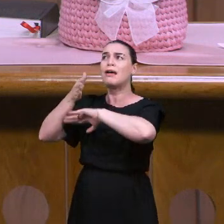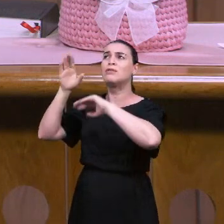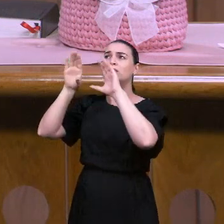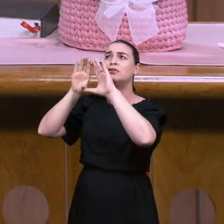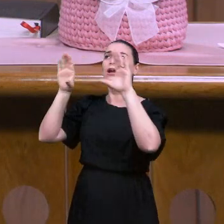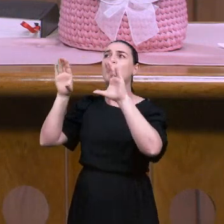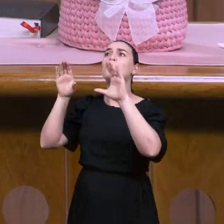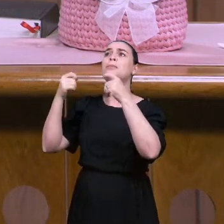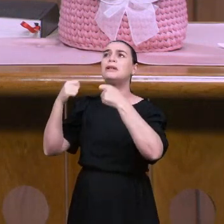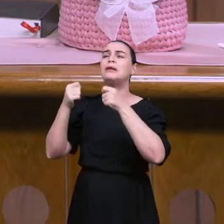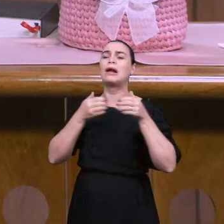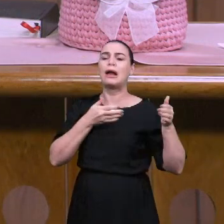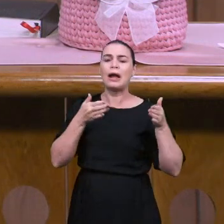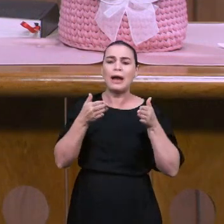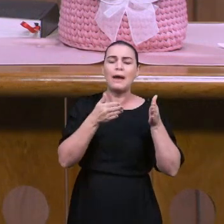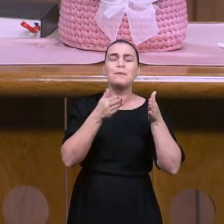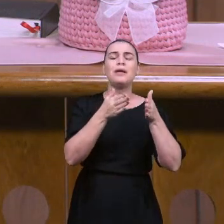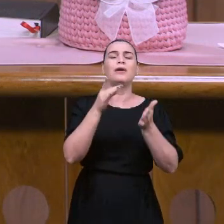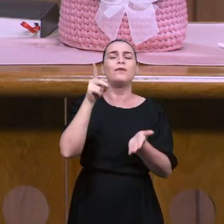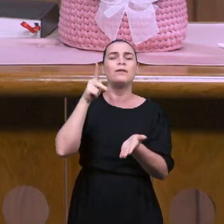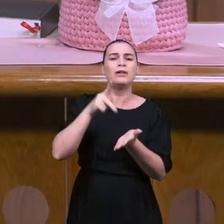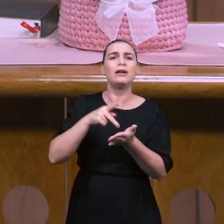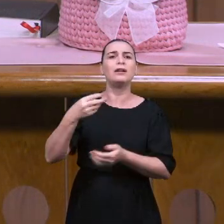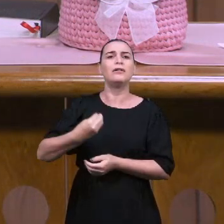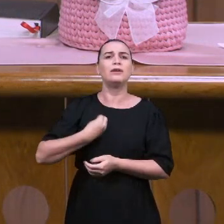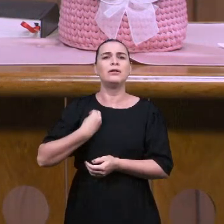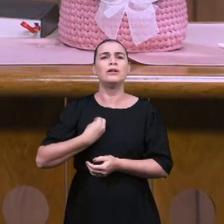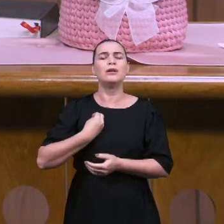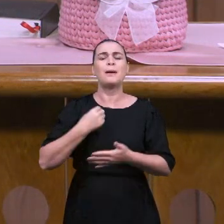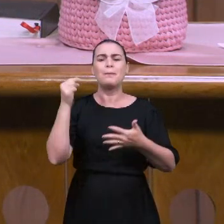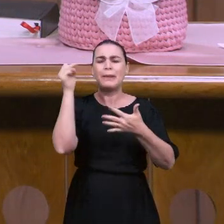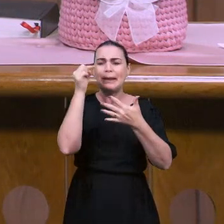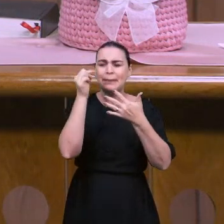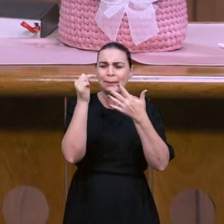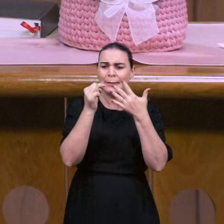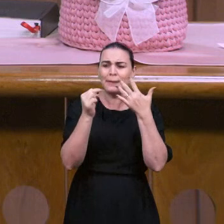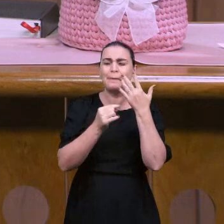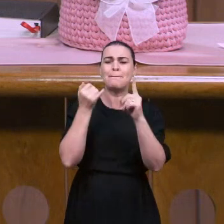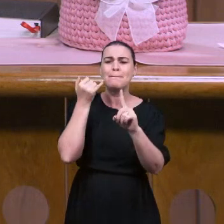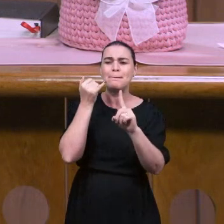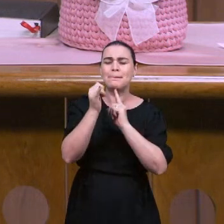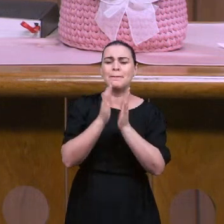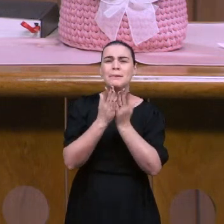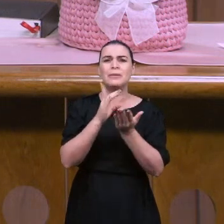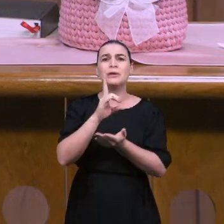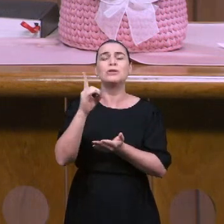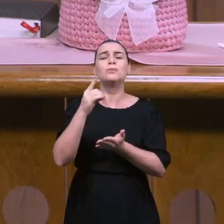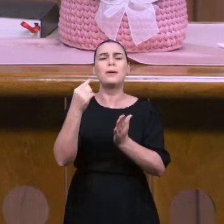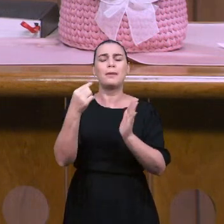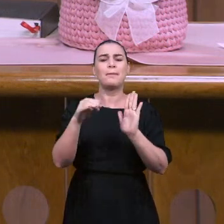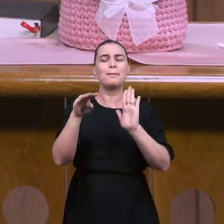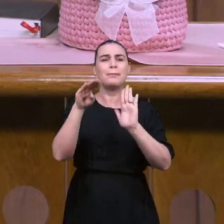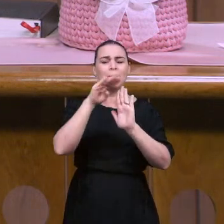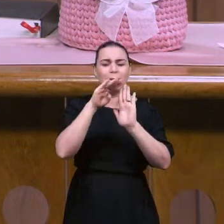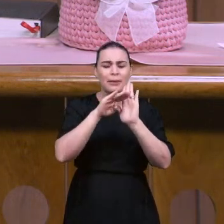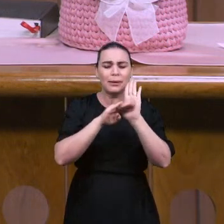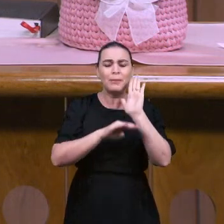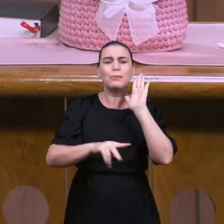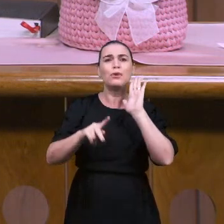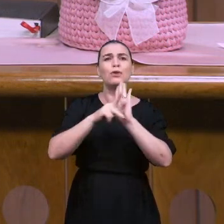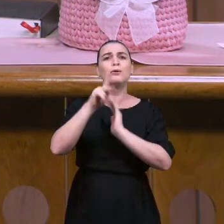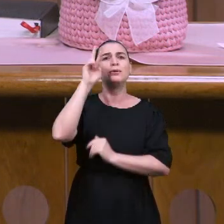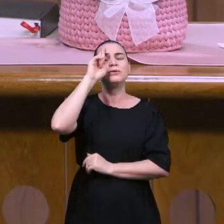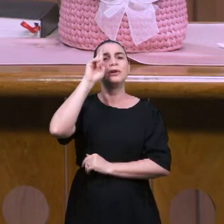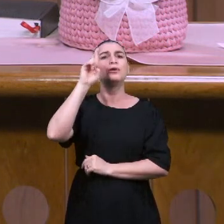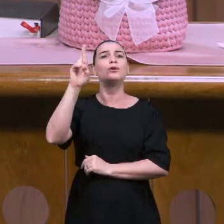vers l'éternité, il doit passer par tous les éléments bibliques, prophétiques, déterminés par le Seigneur. Et personne ne